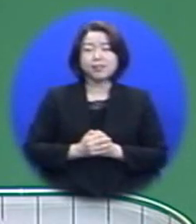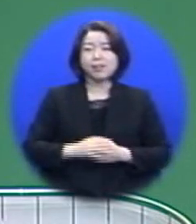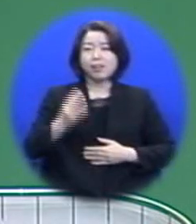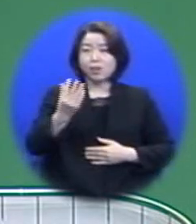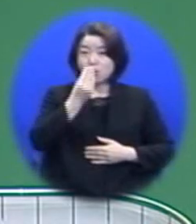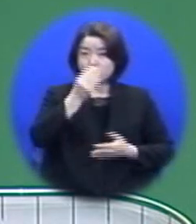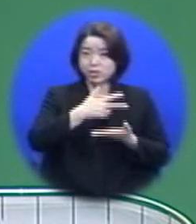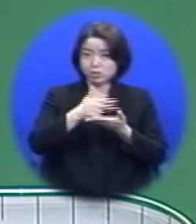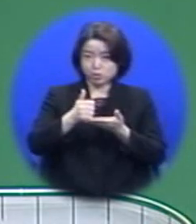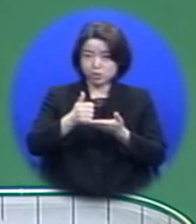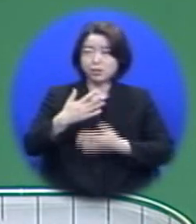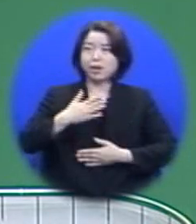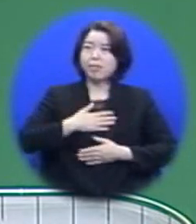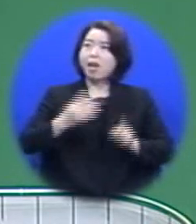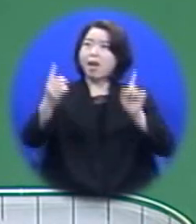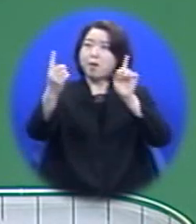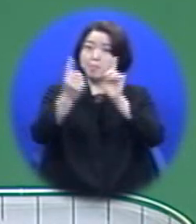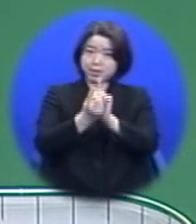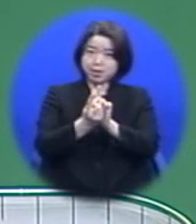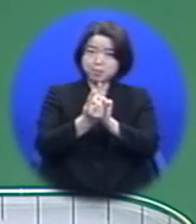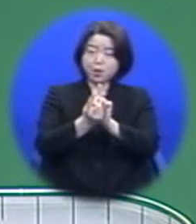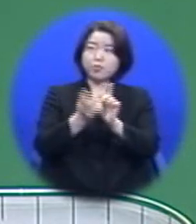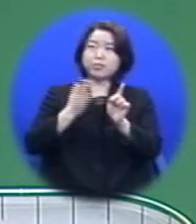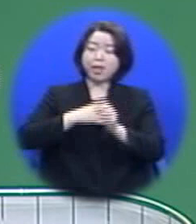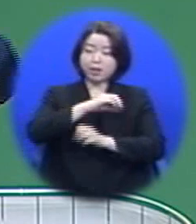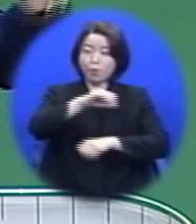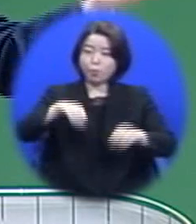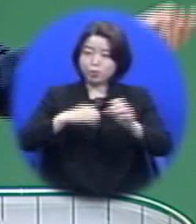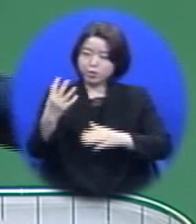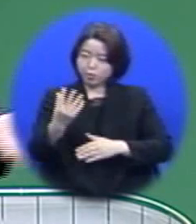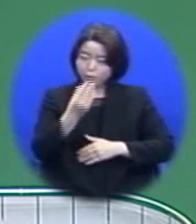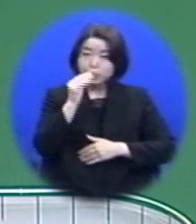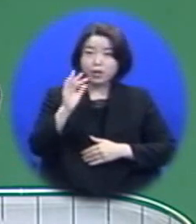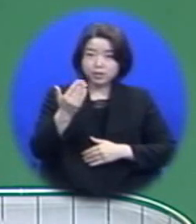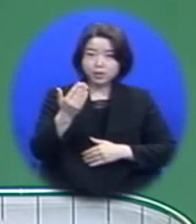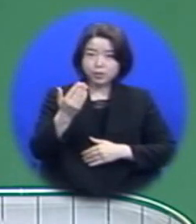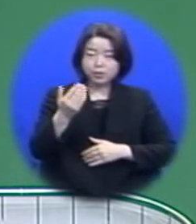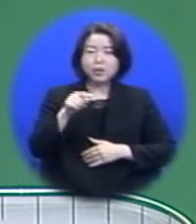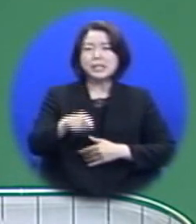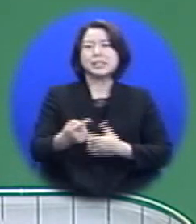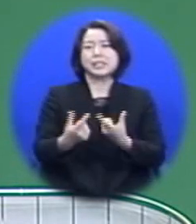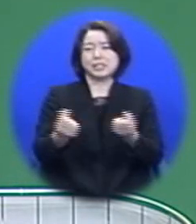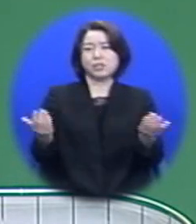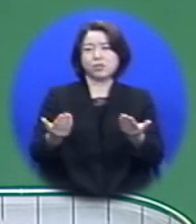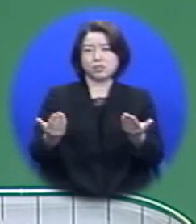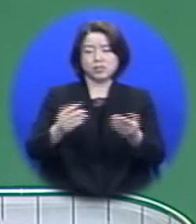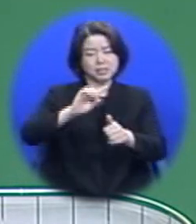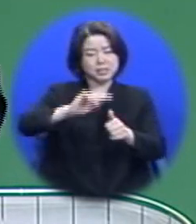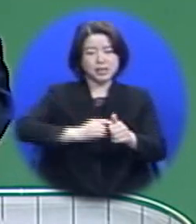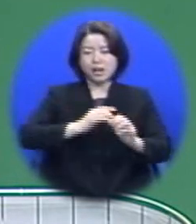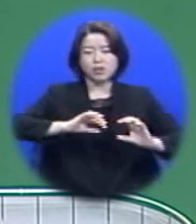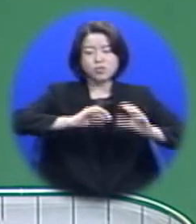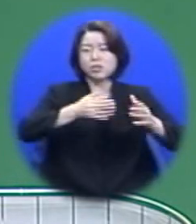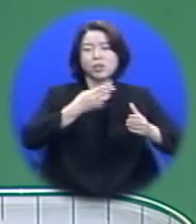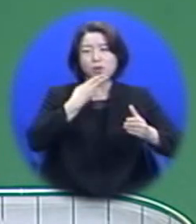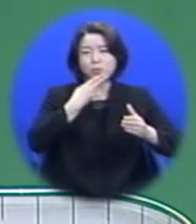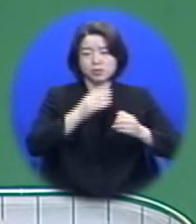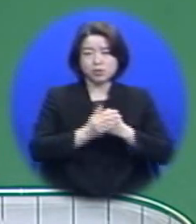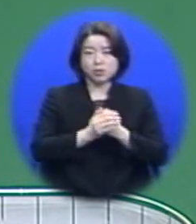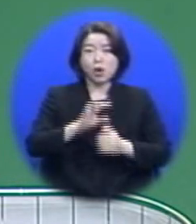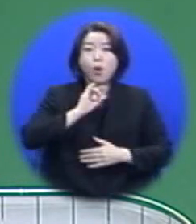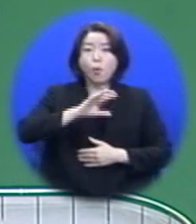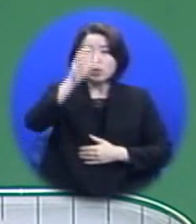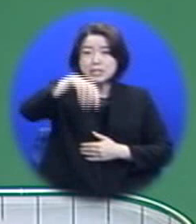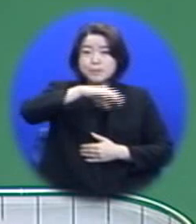주님과 내가 접촉하면 내가 거룩해져 이런 일은 자연 세계에 없습니다 오직 십자가의